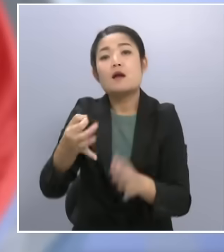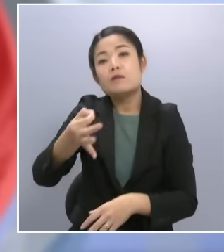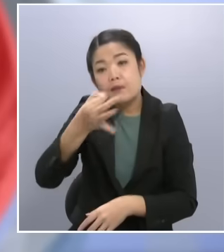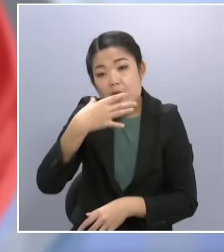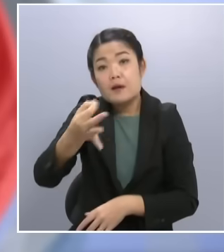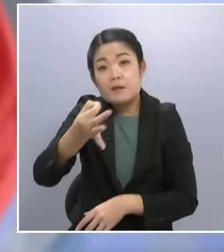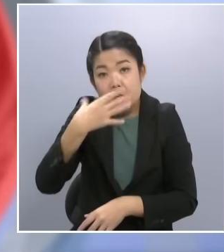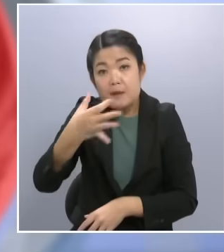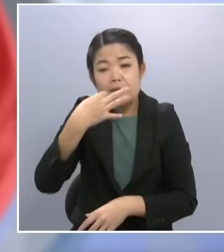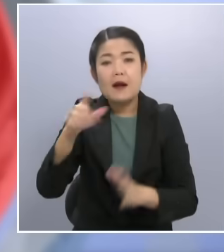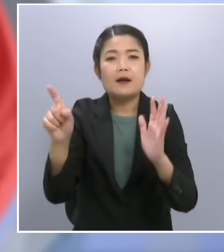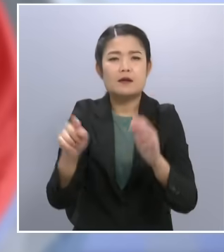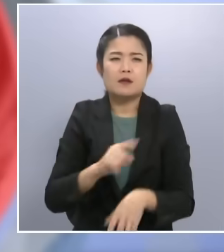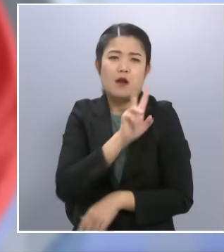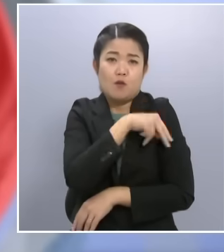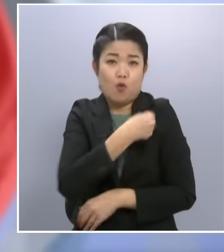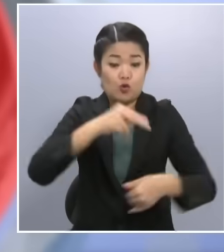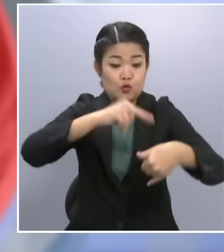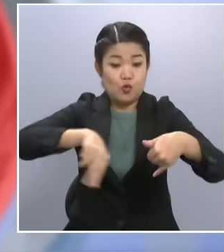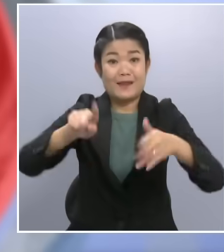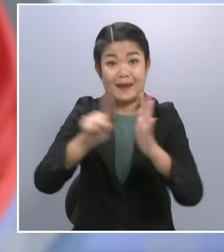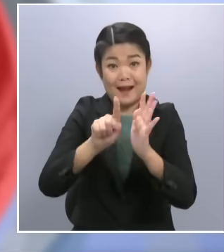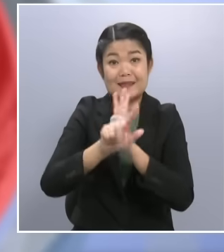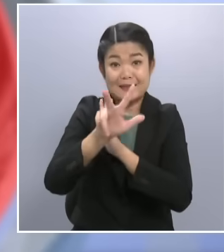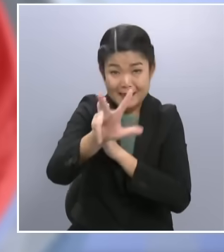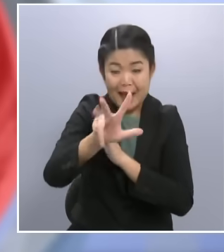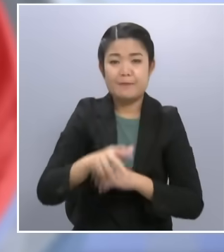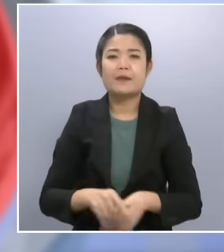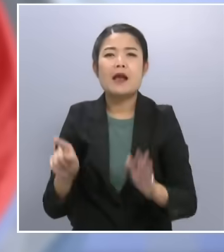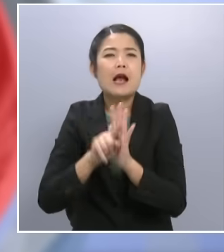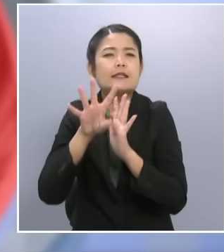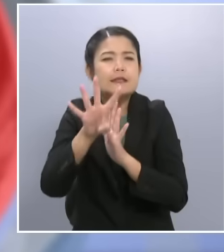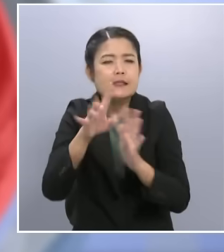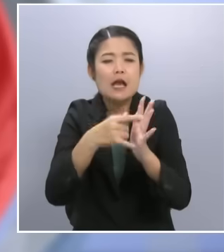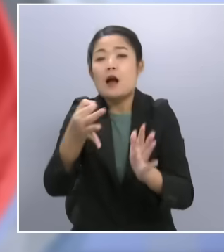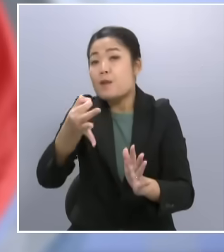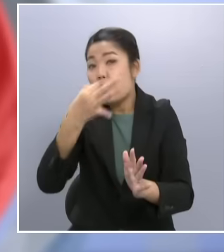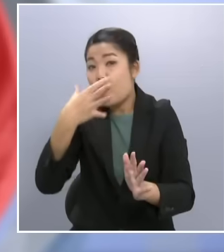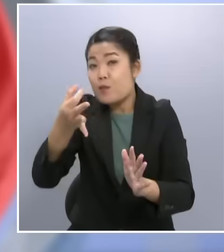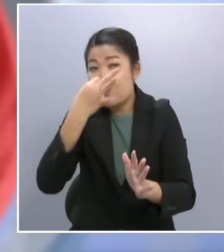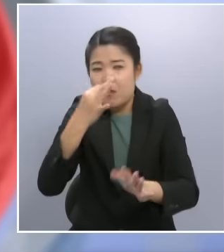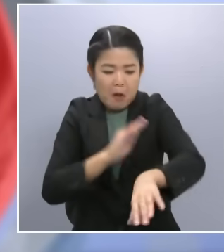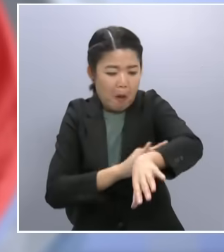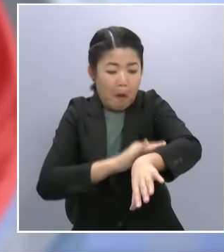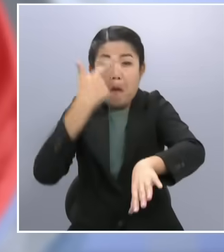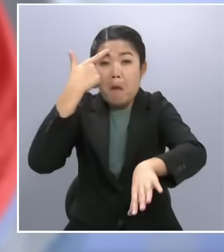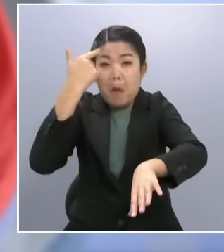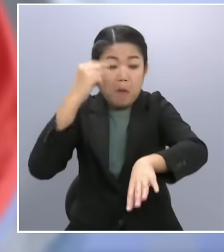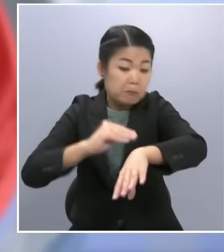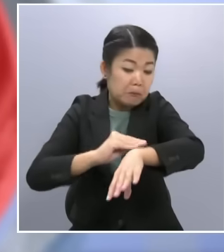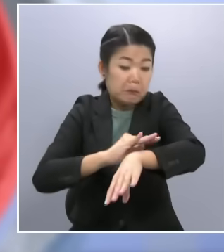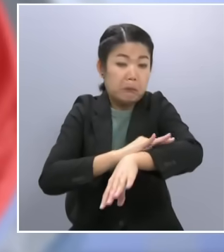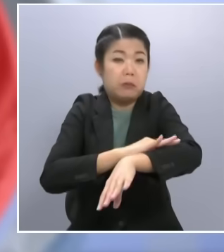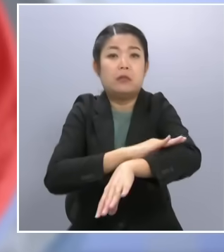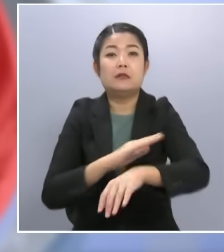3ครั้งฮะที่ไปหาคุณหมอครั้งที่ 4เนี่ยแม่เธอไปรับเธอกินยาไปจนกระทั่งสุดท้ายเนี่ยไม่ทั้งตัวแบบนี้ฮะคุณผู้ชมครับ